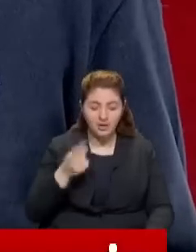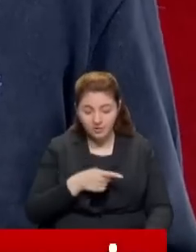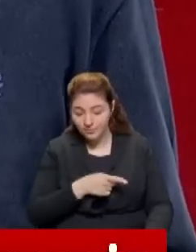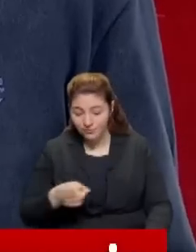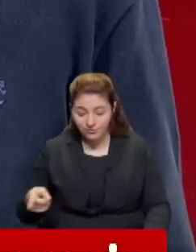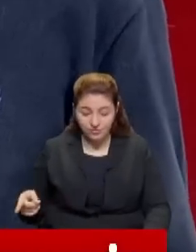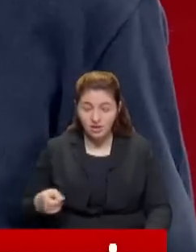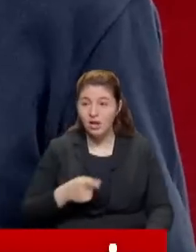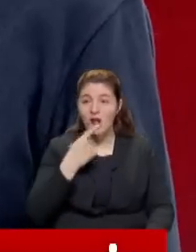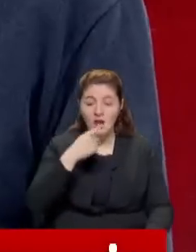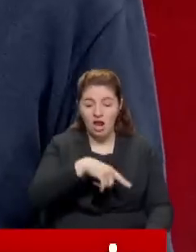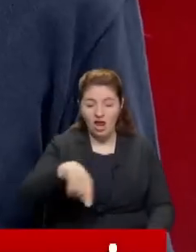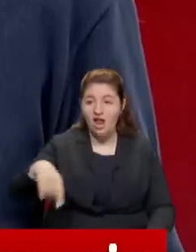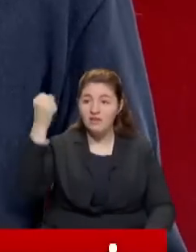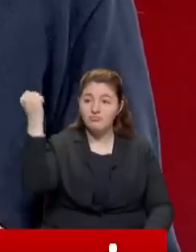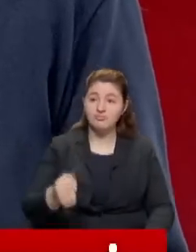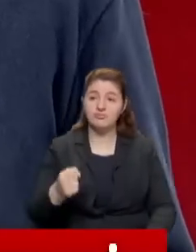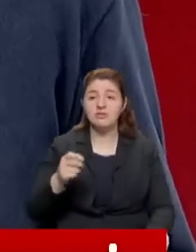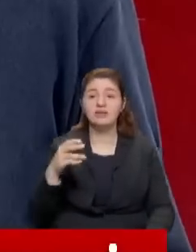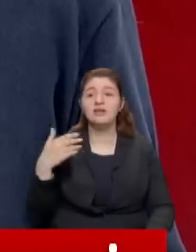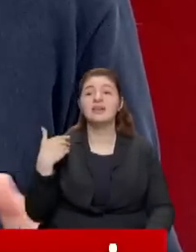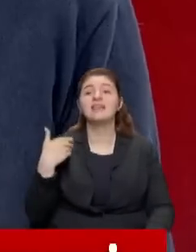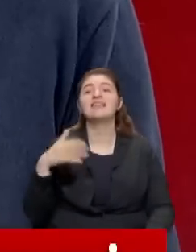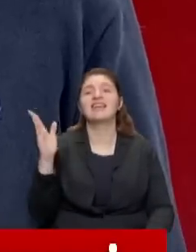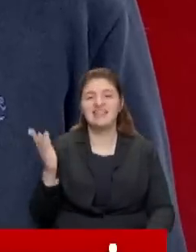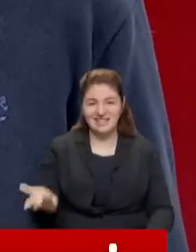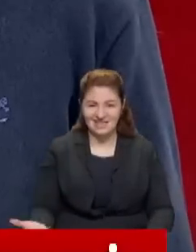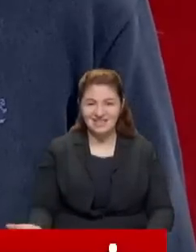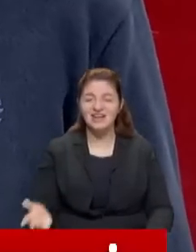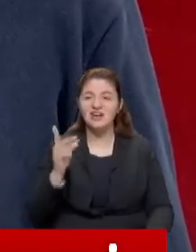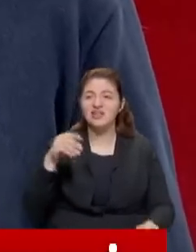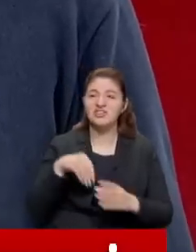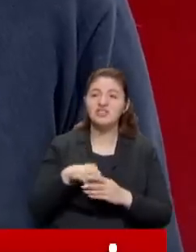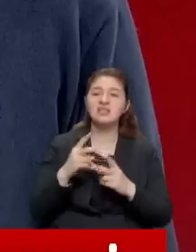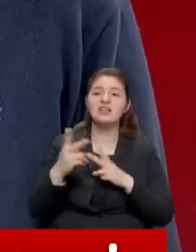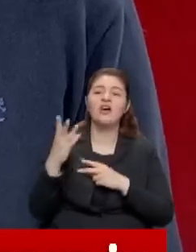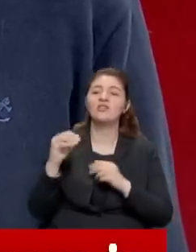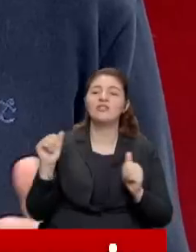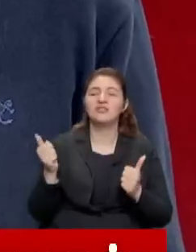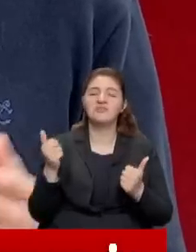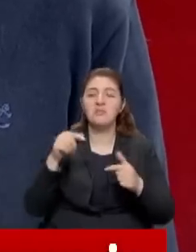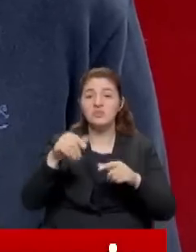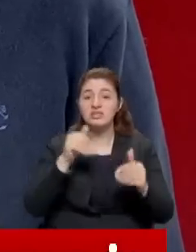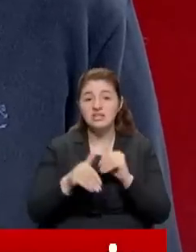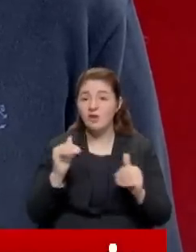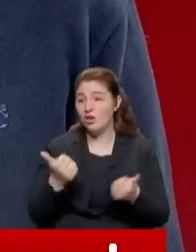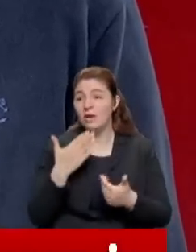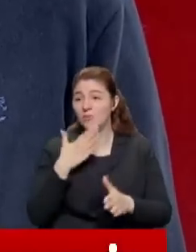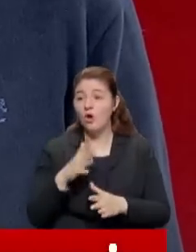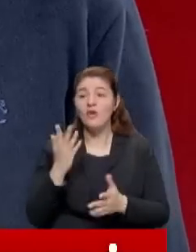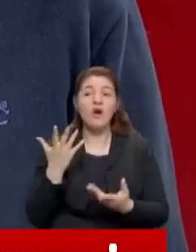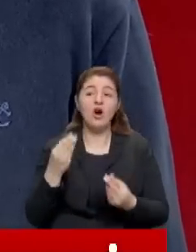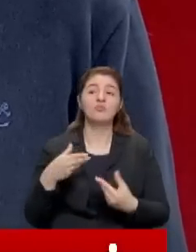ve böyle yapıyor ve rastgele birine falan parmak basıyor değil. Onun için sıranın ne olduğunun falan bu seçimlerde önemi yok